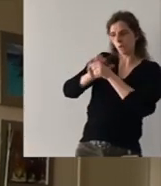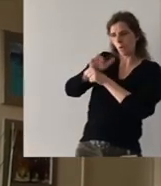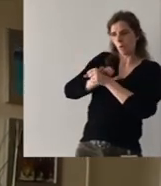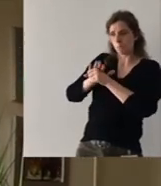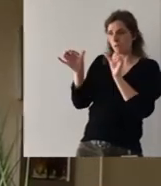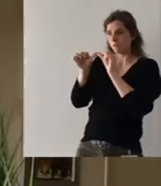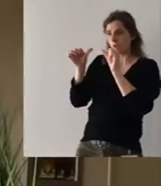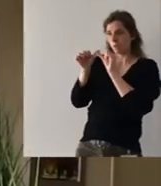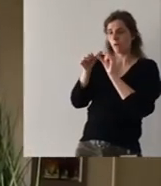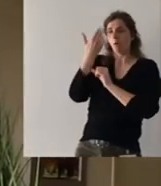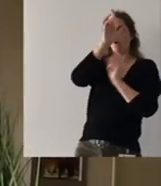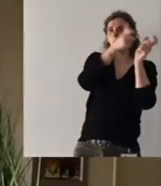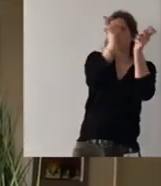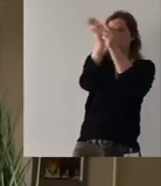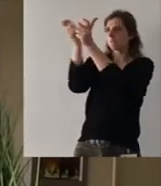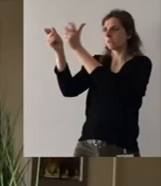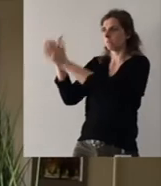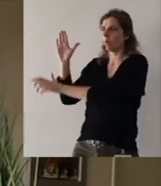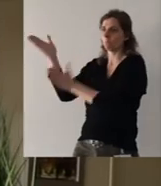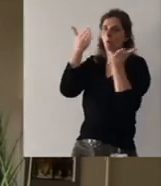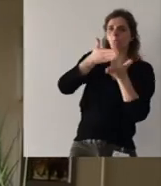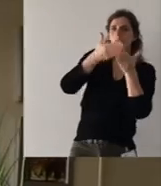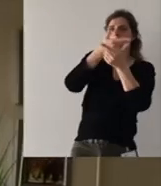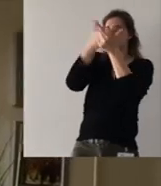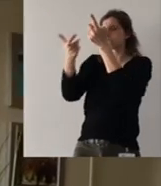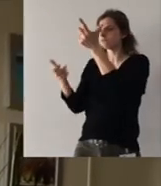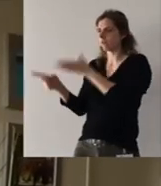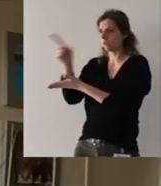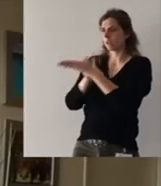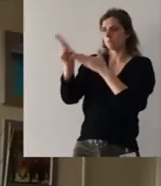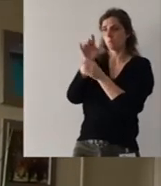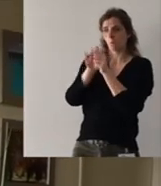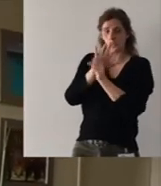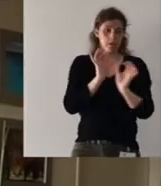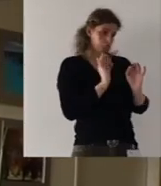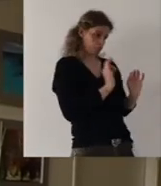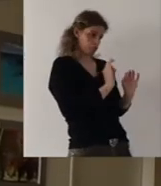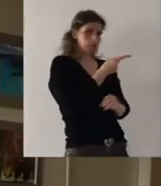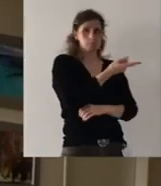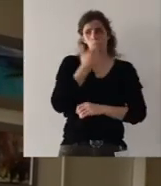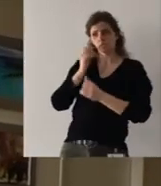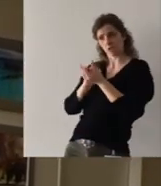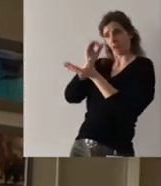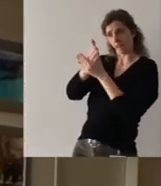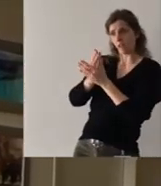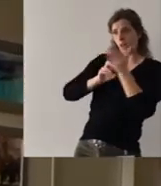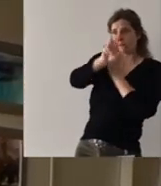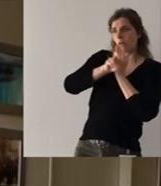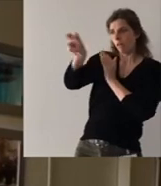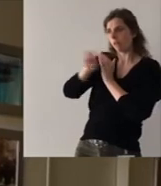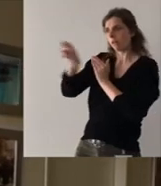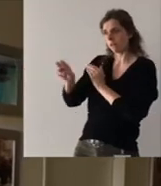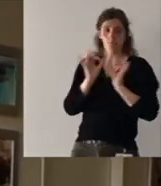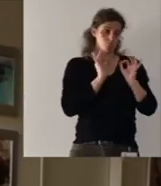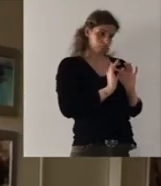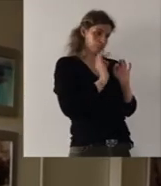service coordonne également d'autres établissements hospitaliers dans tout le département. C'est ça, tout donc du ça. Coup, vous intervenez un petit peu partout comme ça dans la